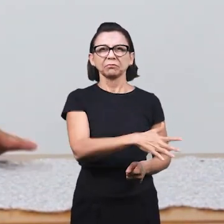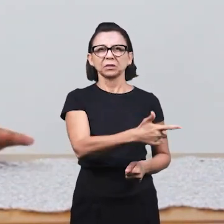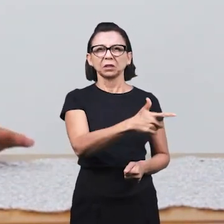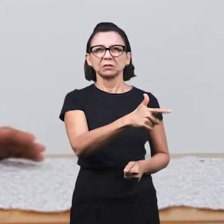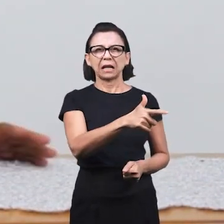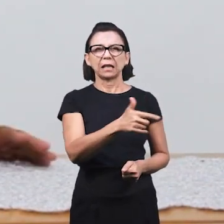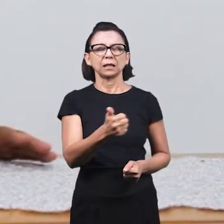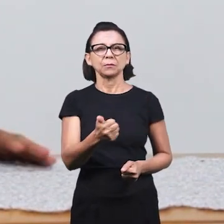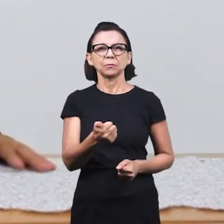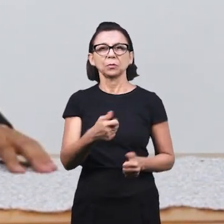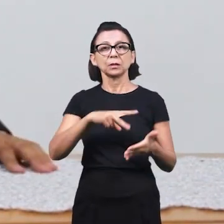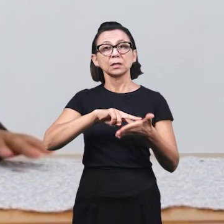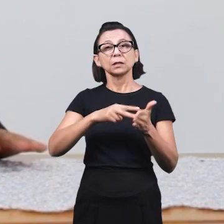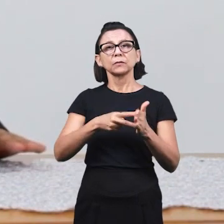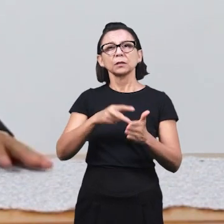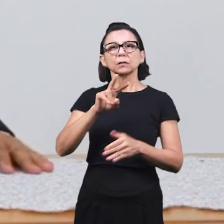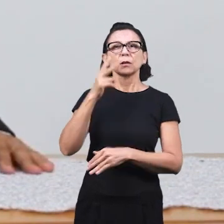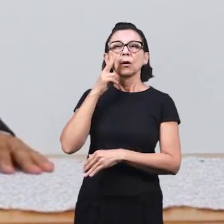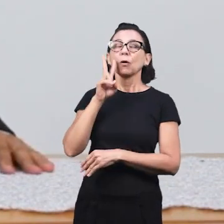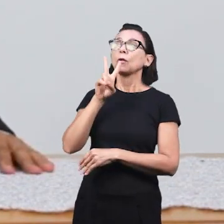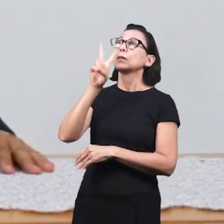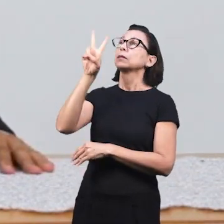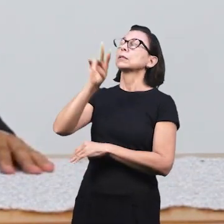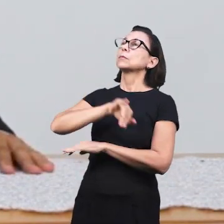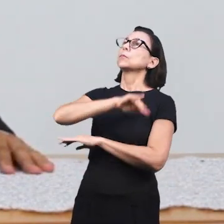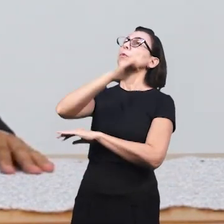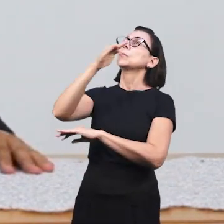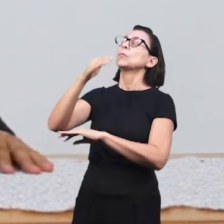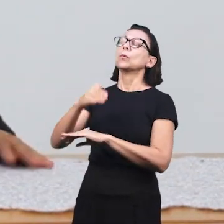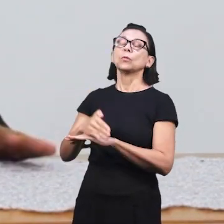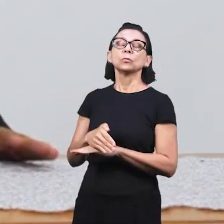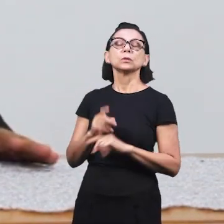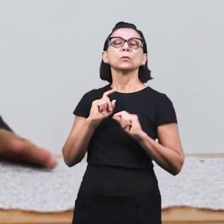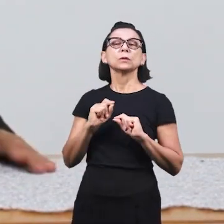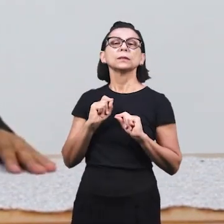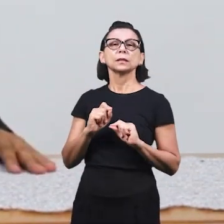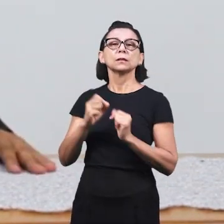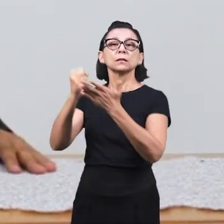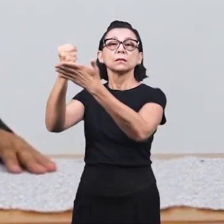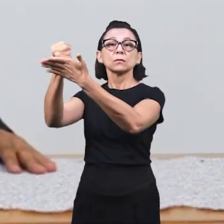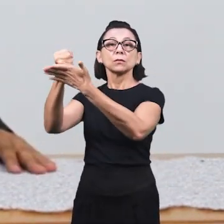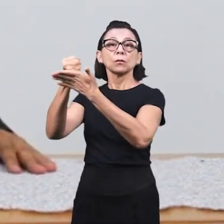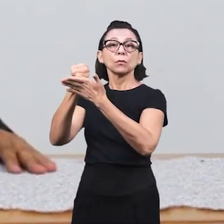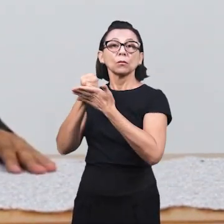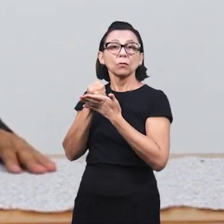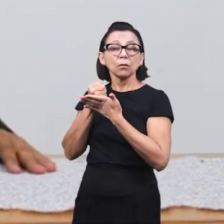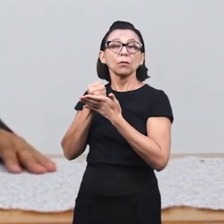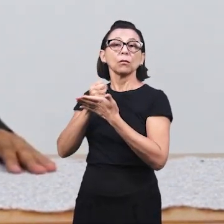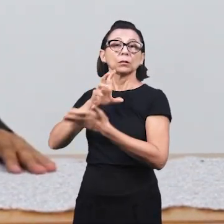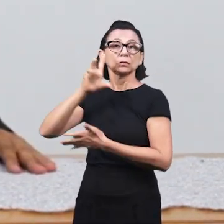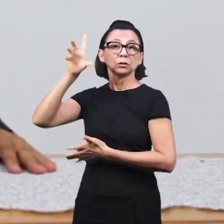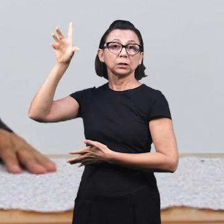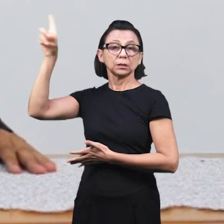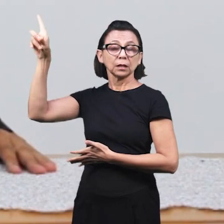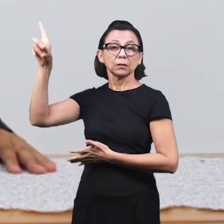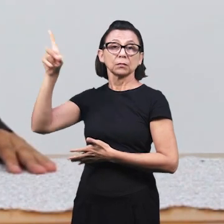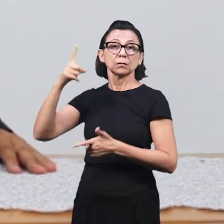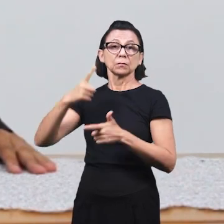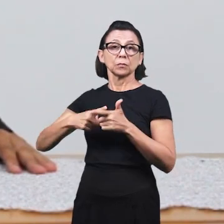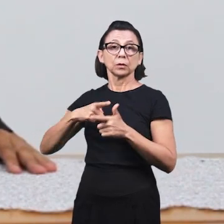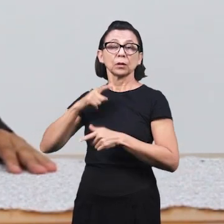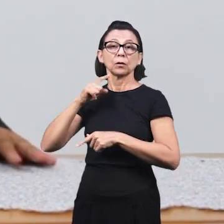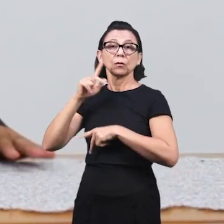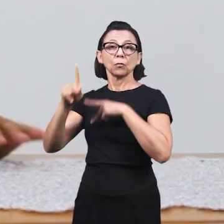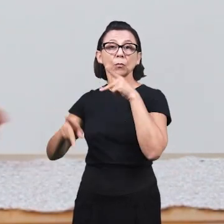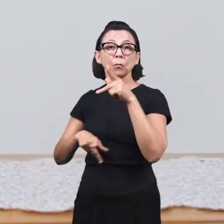такого чудесного, как то, что наверху, как алтарь Господний, как вышних. Это надежда